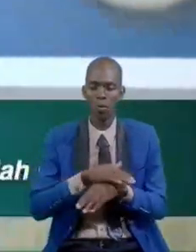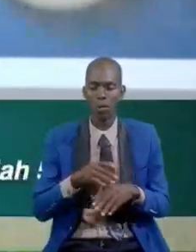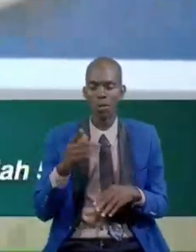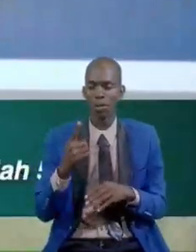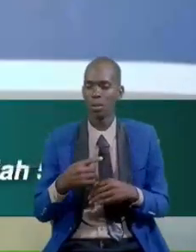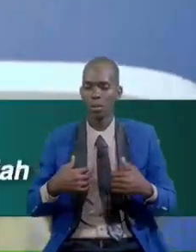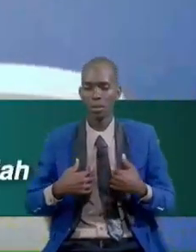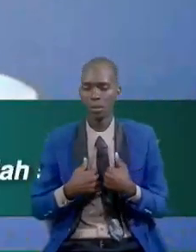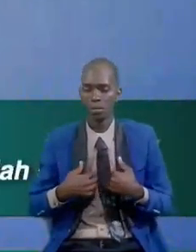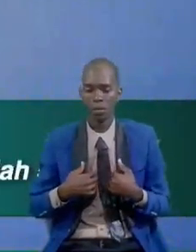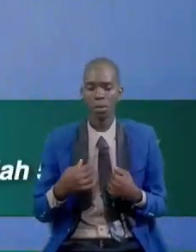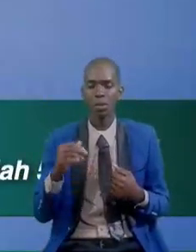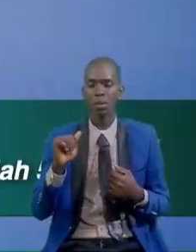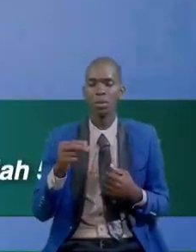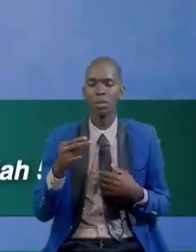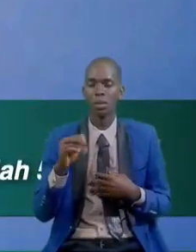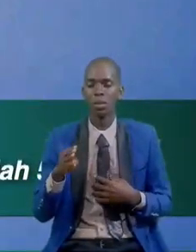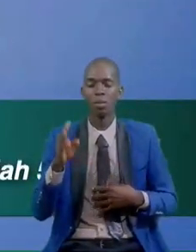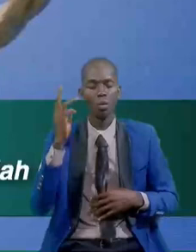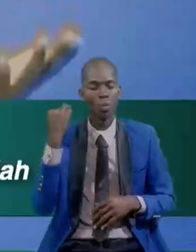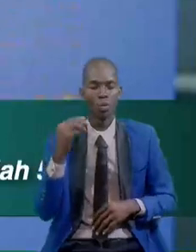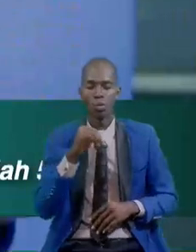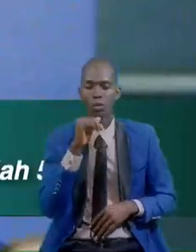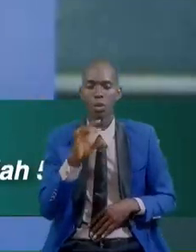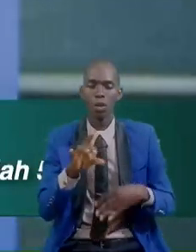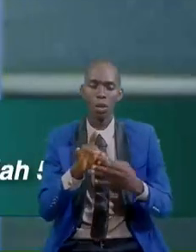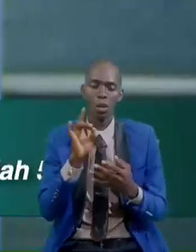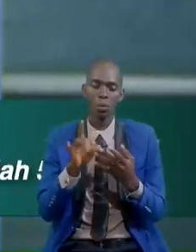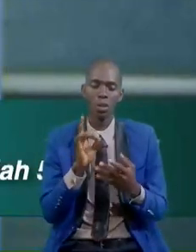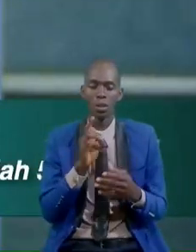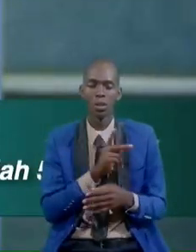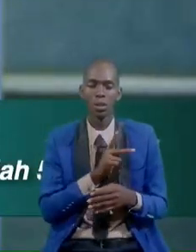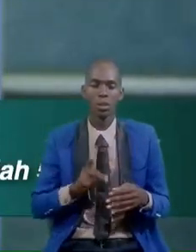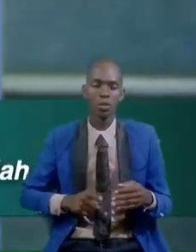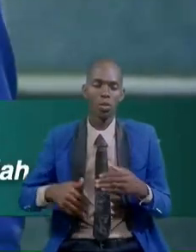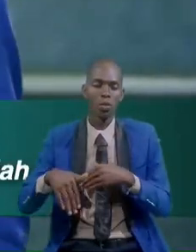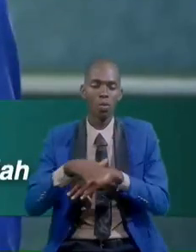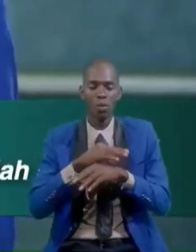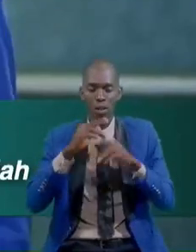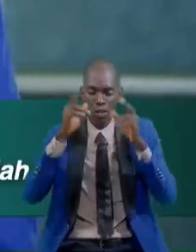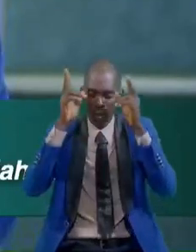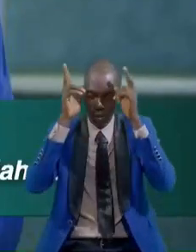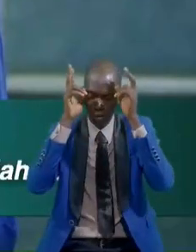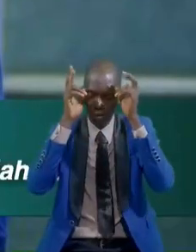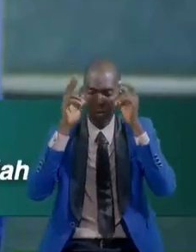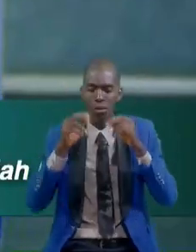les bêtes. Il n'était pas établi roi sur les chevaux. Il n'était pas roi sur les